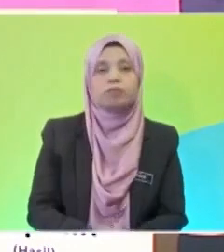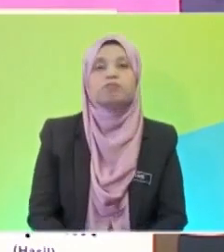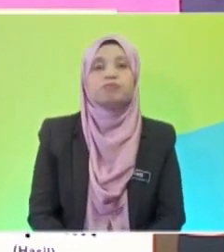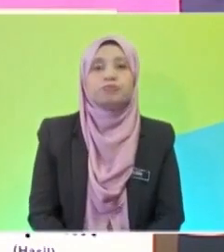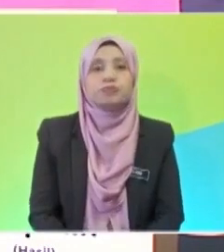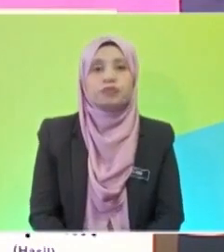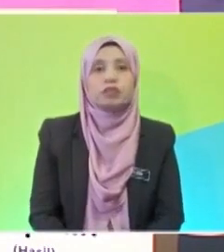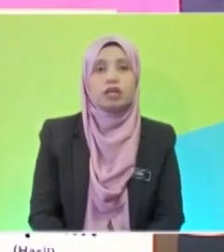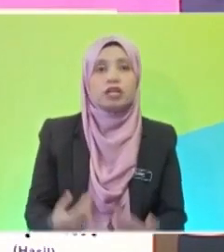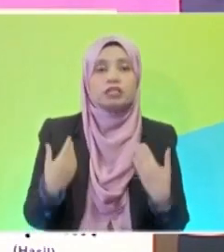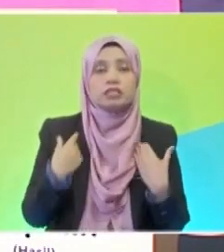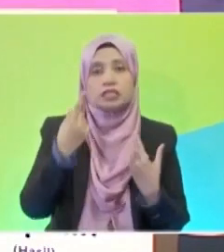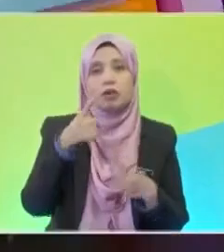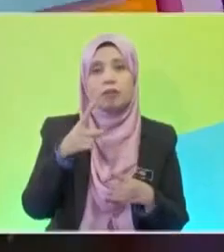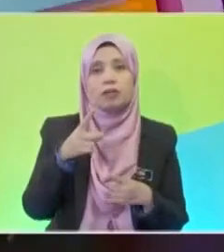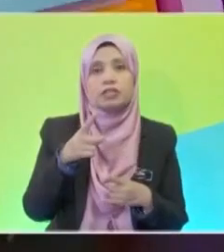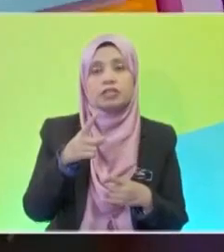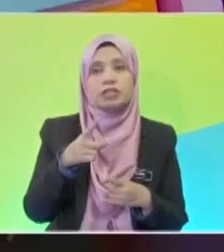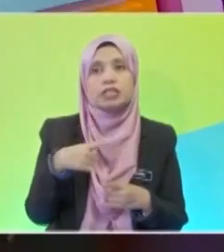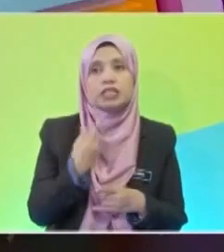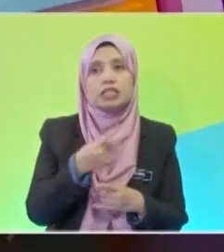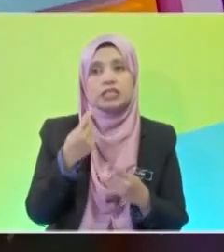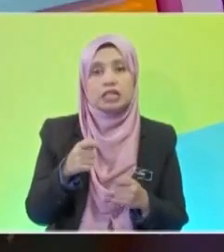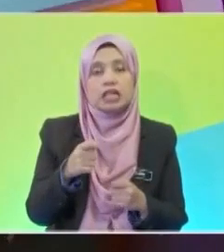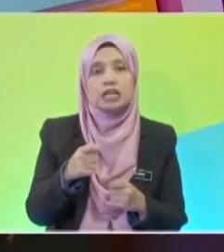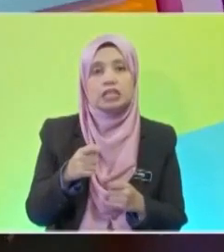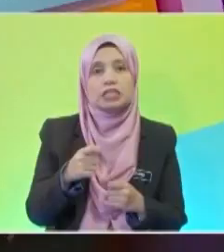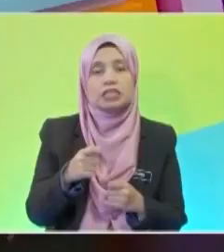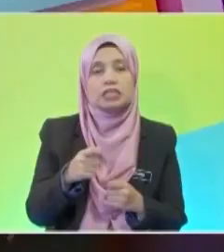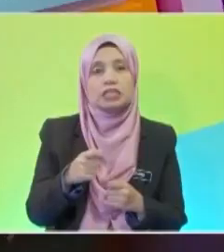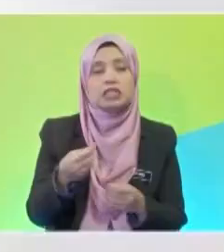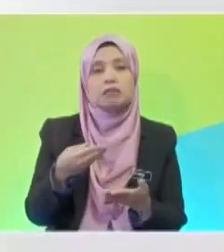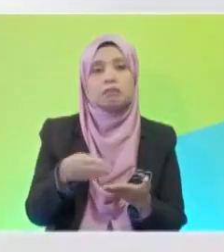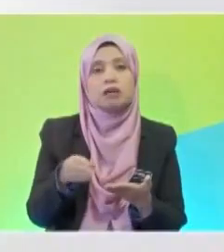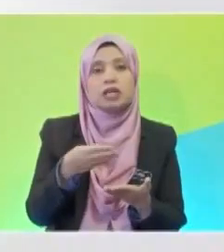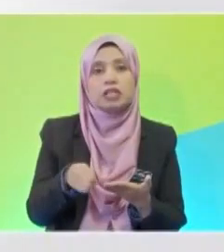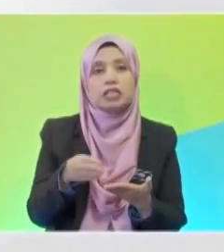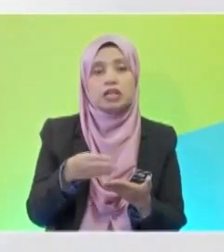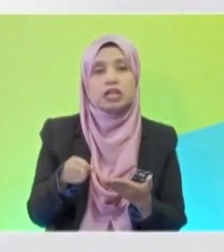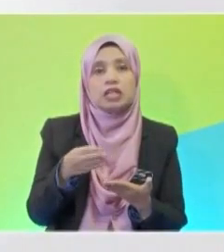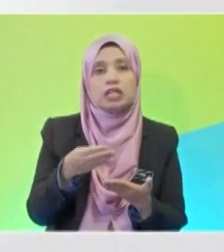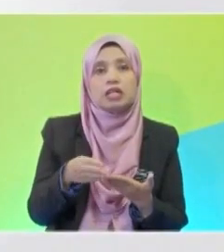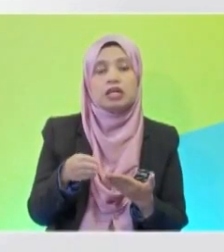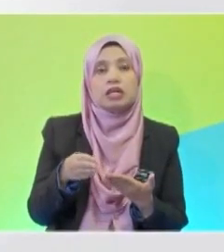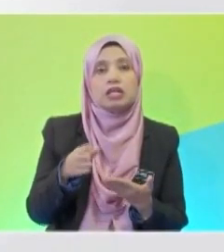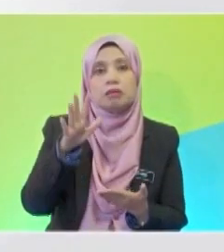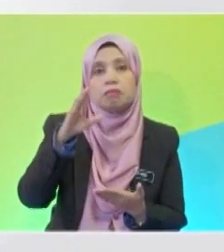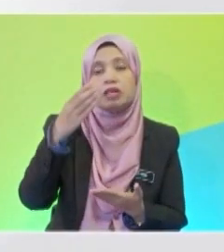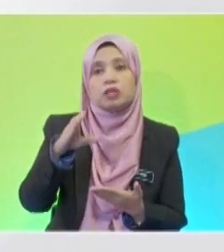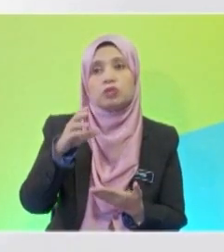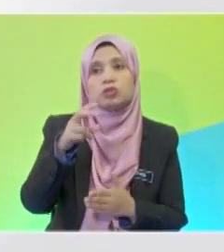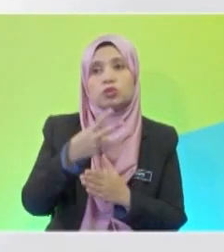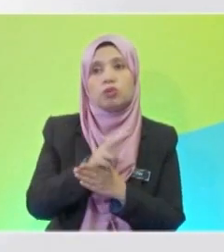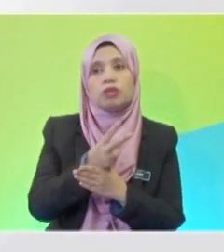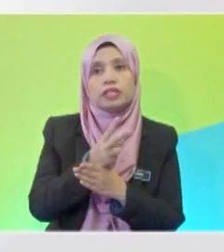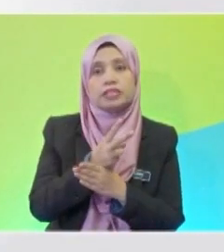Okey, ada jawapan? Nisa ada jawapan dia? Kita telah terima RM5,500. Bayar Nisa, promosi ni bayar. Bayar, maknanya kalau 12 bulan